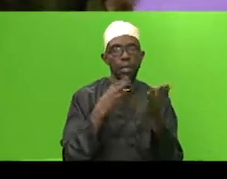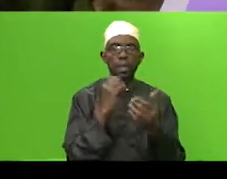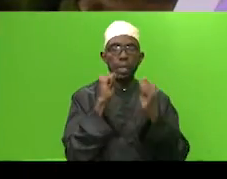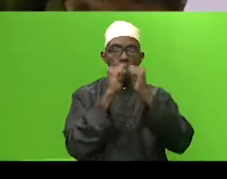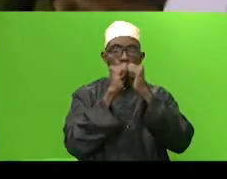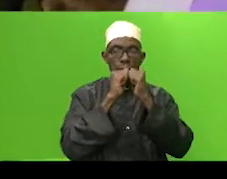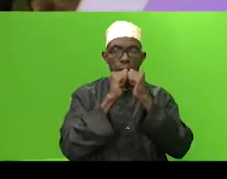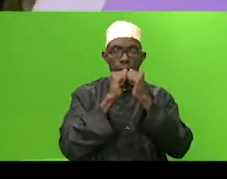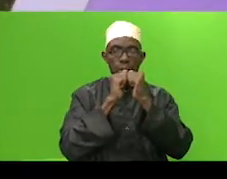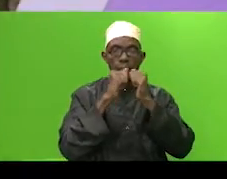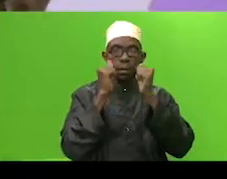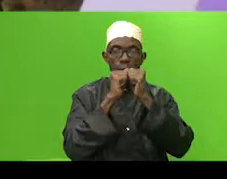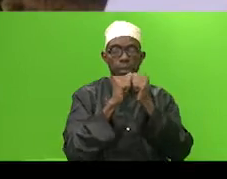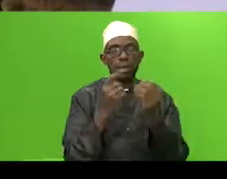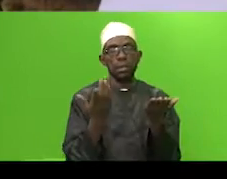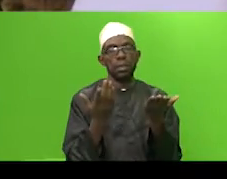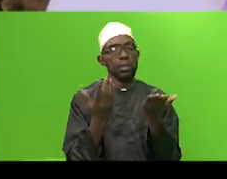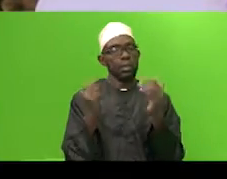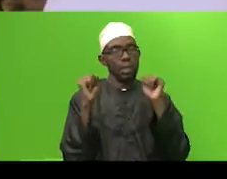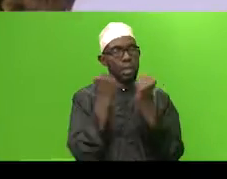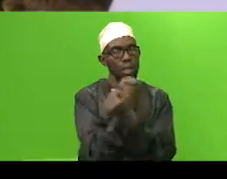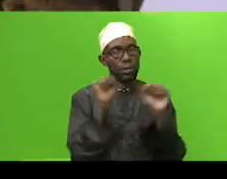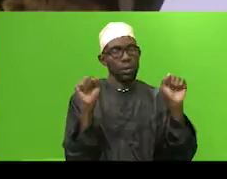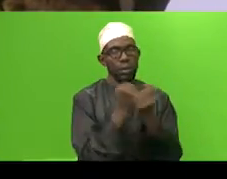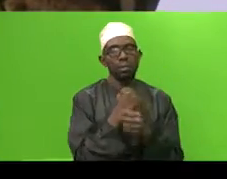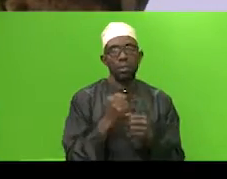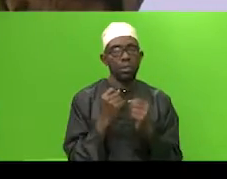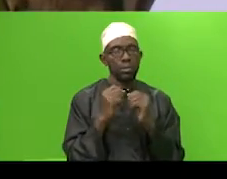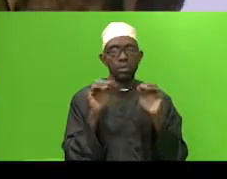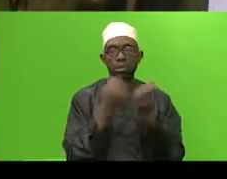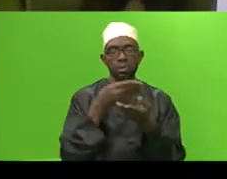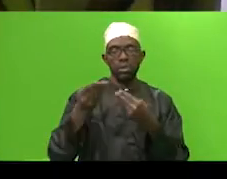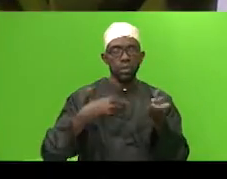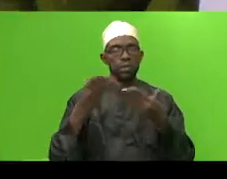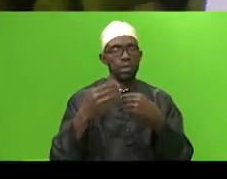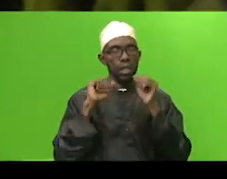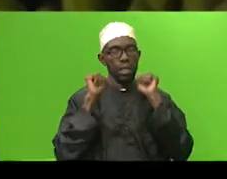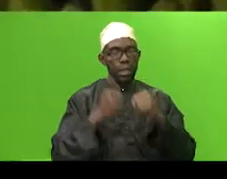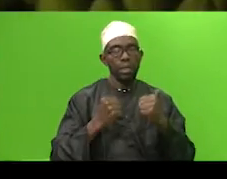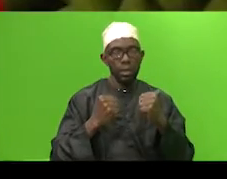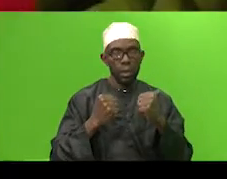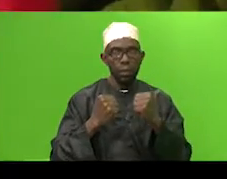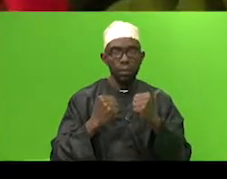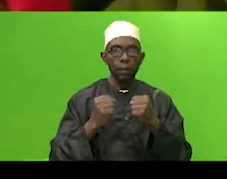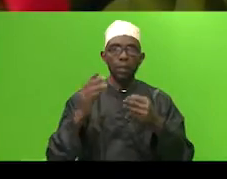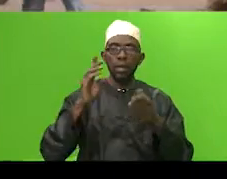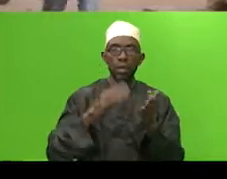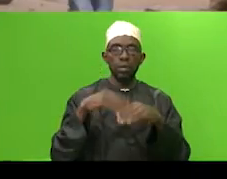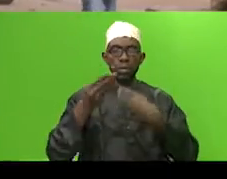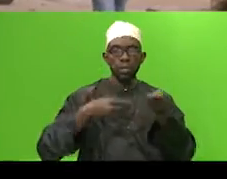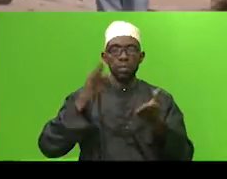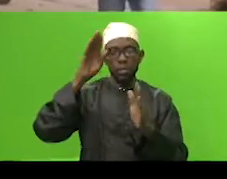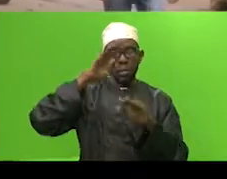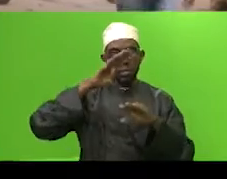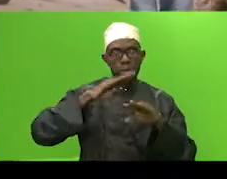kumi na amenunua kitu ya kumi, atuelewani hapo kibiashara. Kwa hivyo biashara zetu zimeathirika juu ya hiyo.